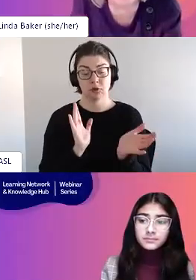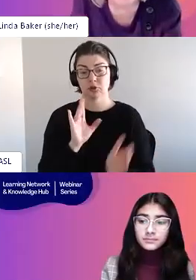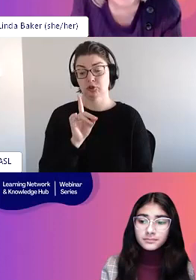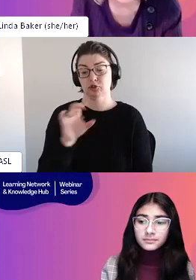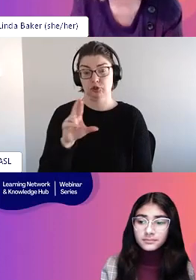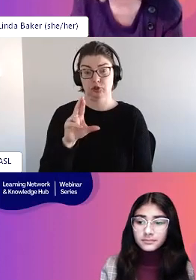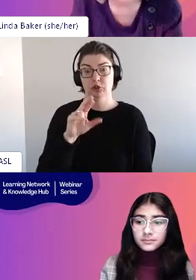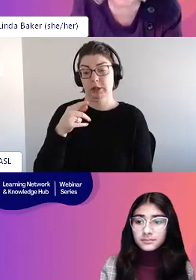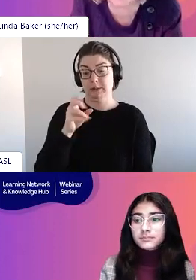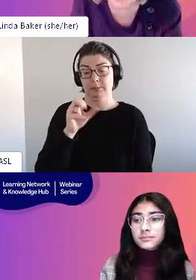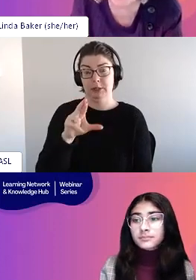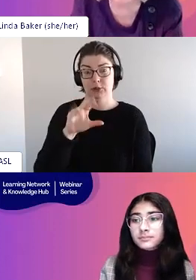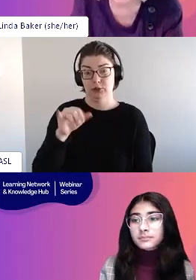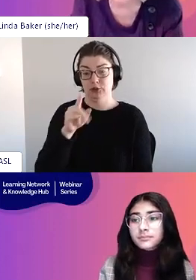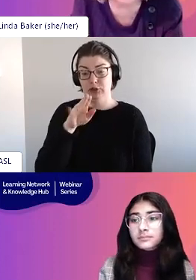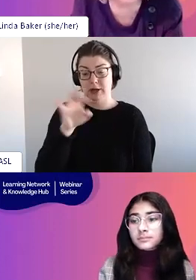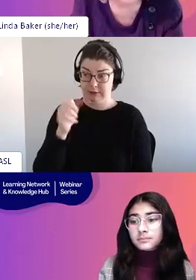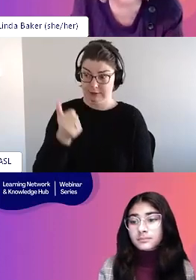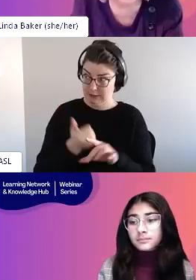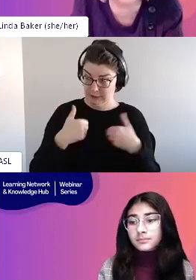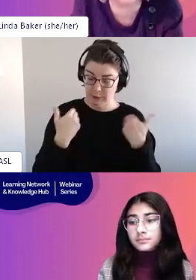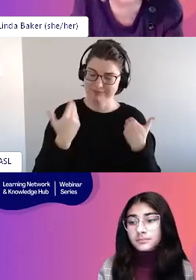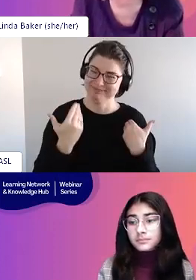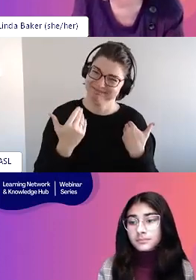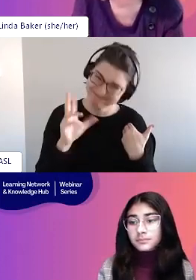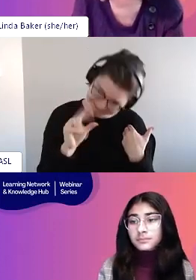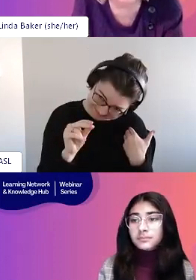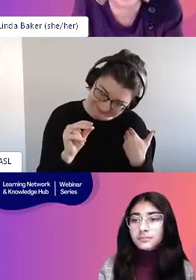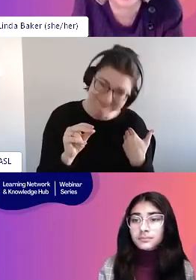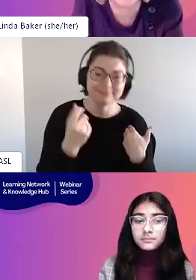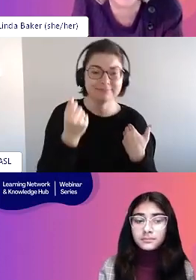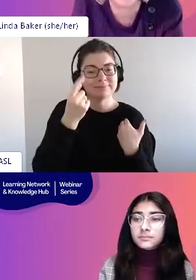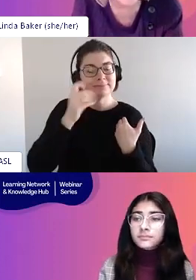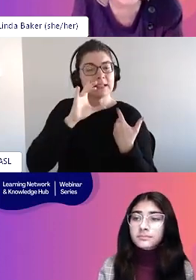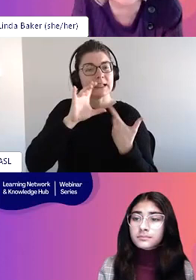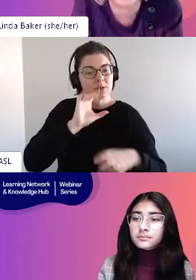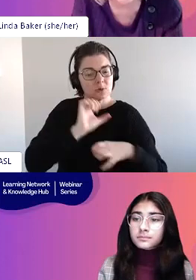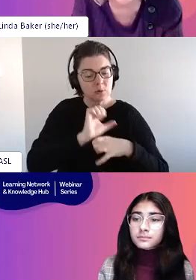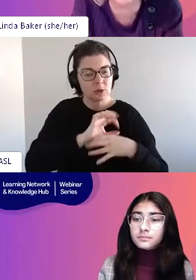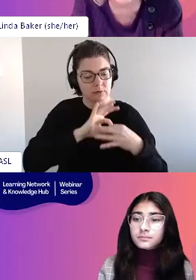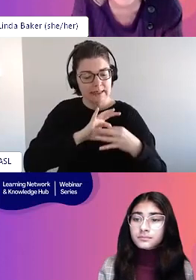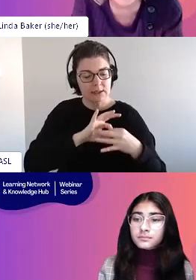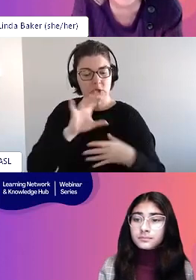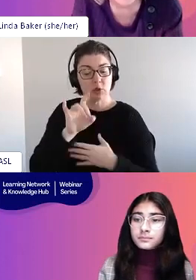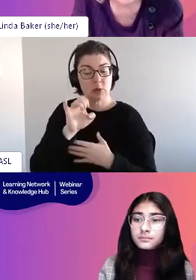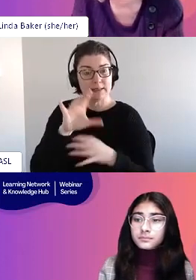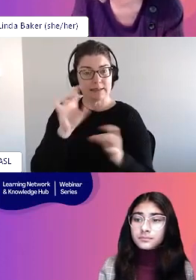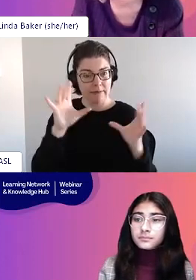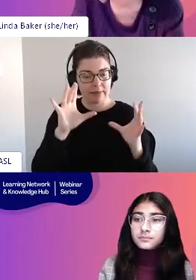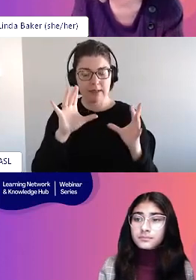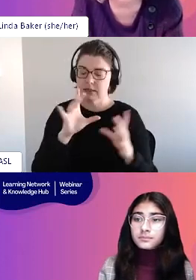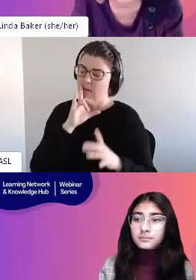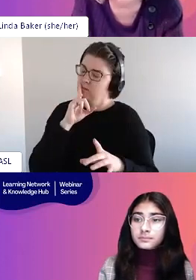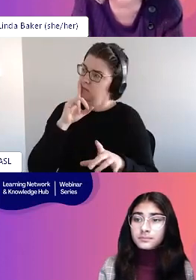jeune cependant il est bien connu dans le monde pour son travail sur la violence familiale et